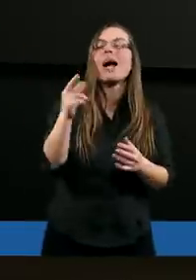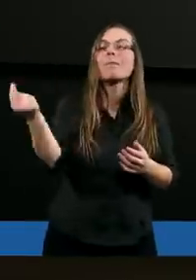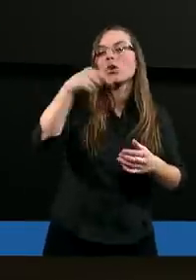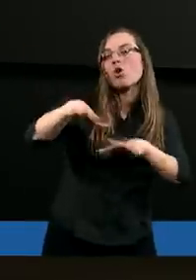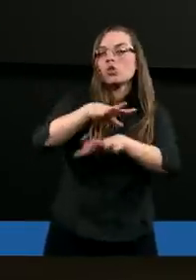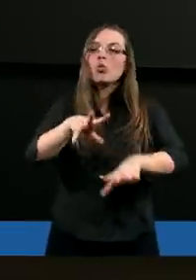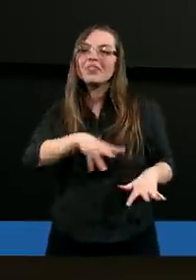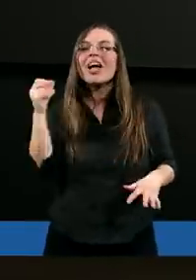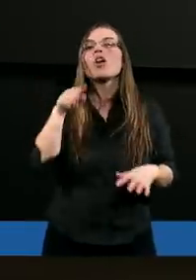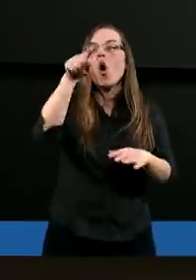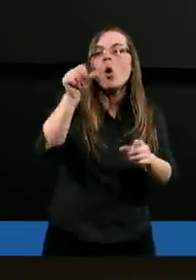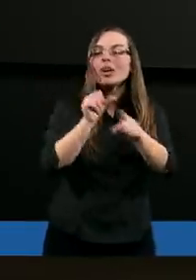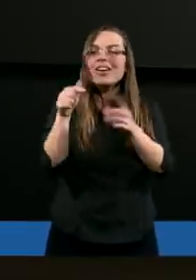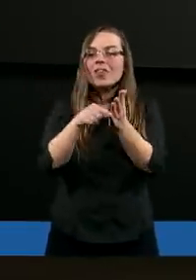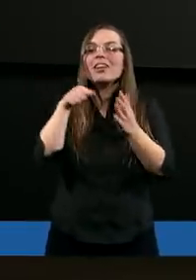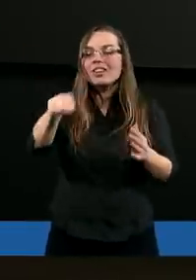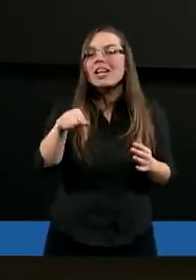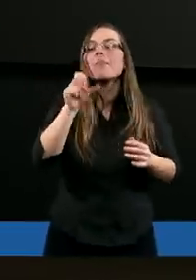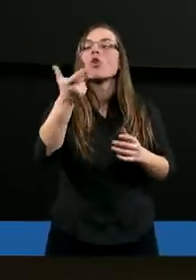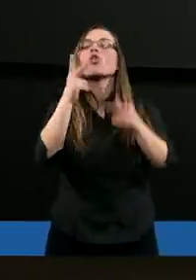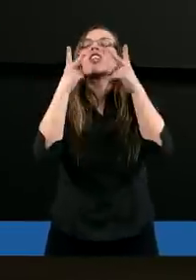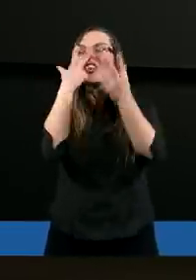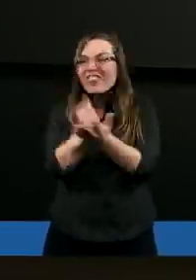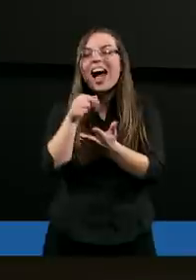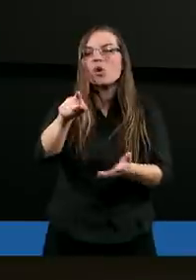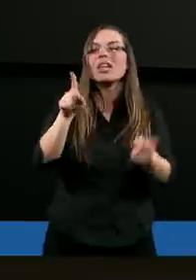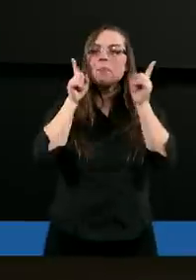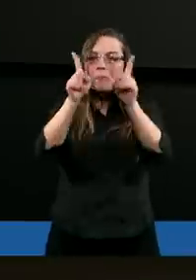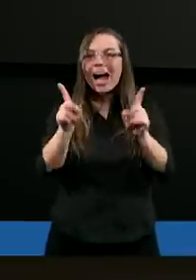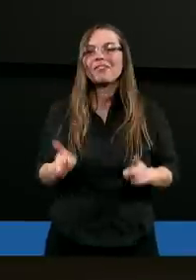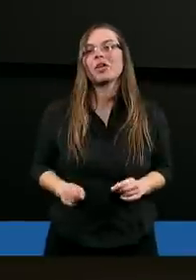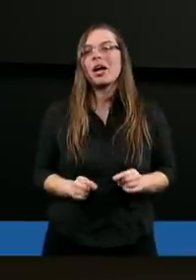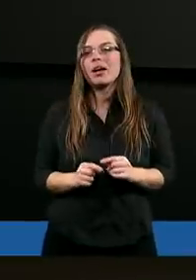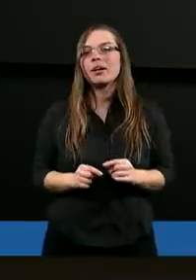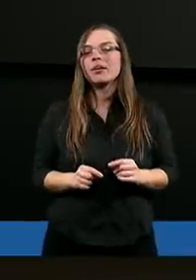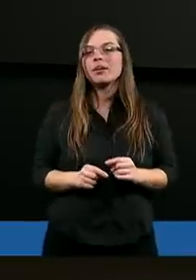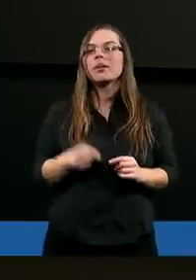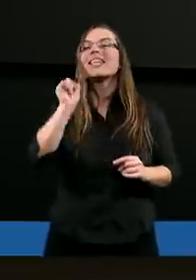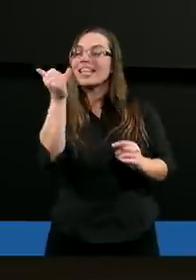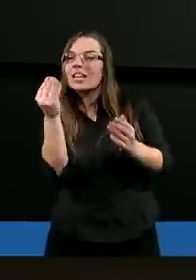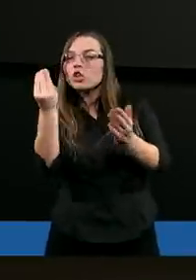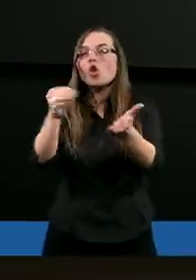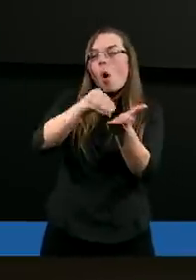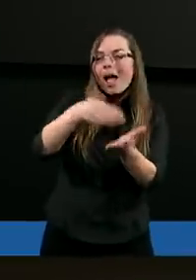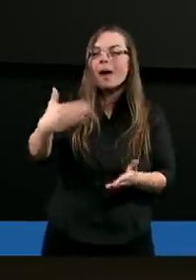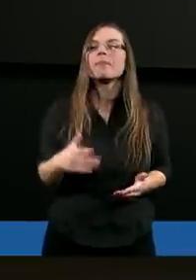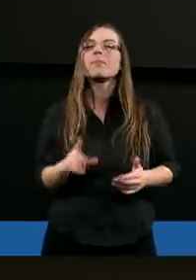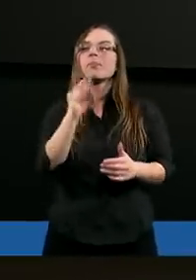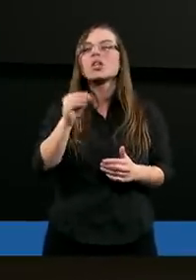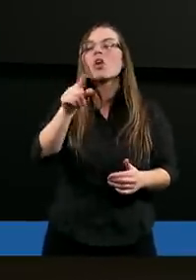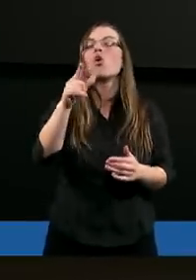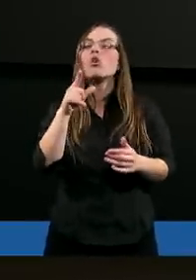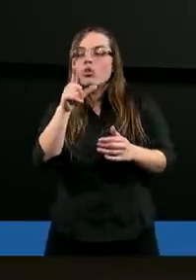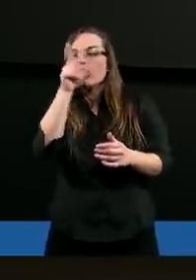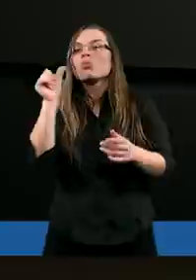Święty, właśnie On jest tym teraz, który świadczy o tej prawdzie. I do tego może to tylko też dodam, że Jezus jest